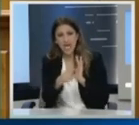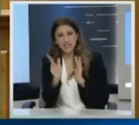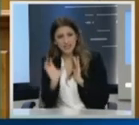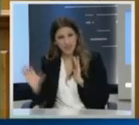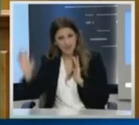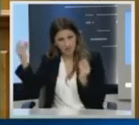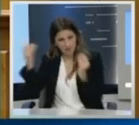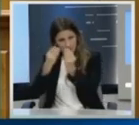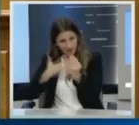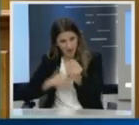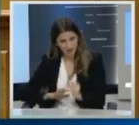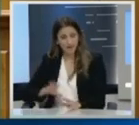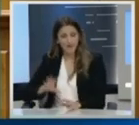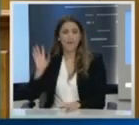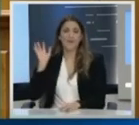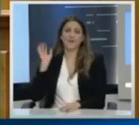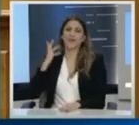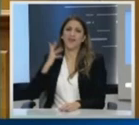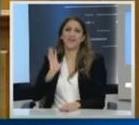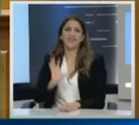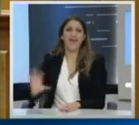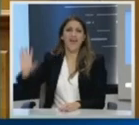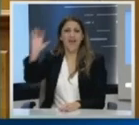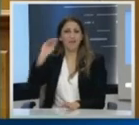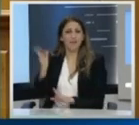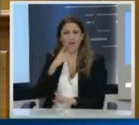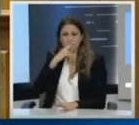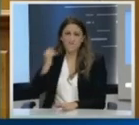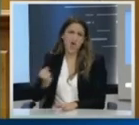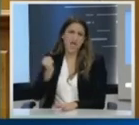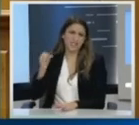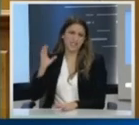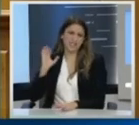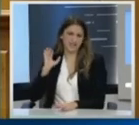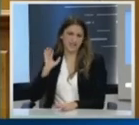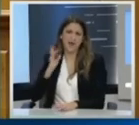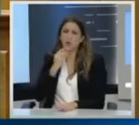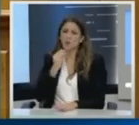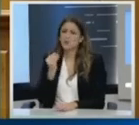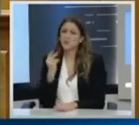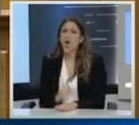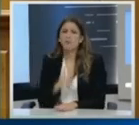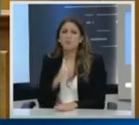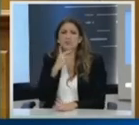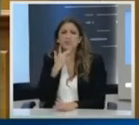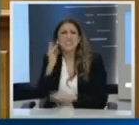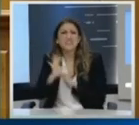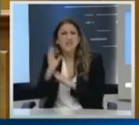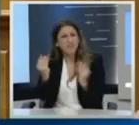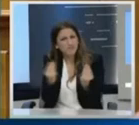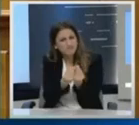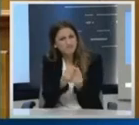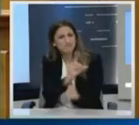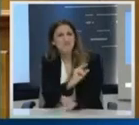είστε ευρωπαϊστής, αλλά ευρωπαϊστής με αφήγημα Σαλβίνη και Όρμπεν. Και με συνθήματα Μιχαλολιάκου, δυστυχώς.